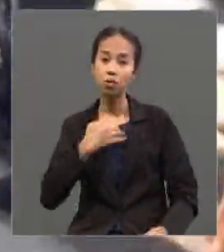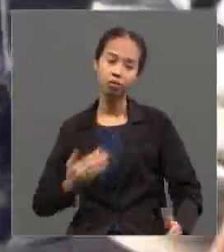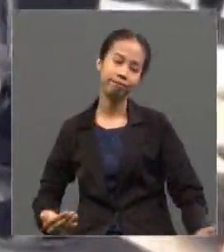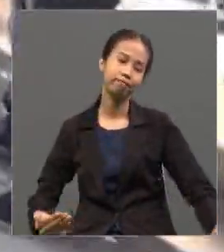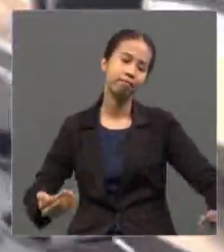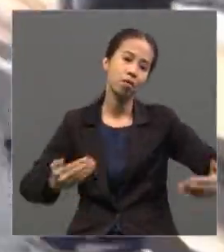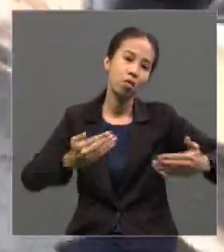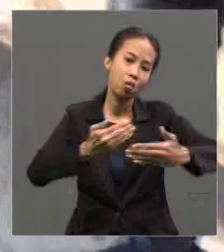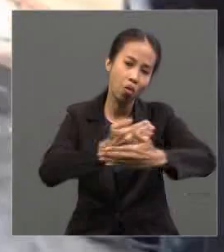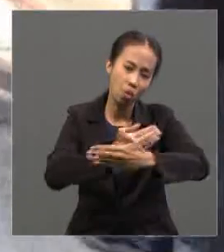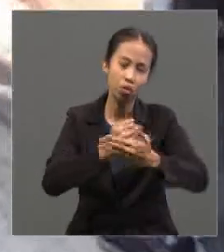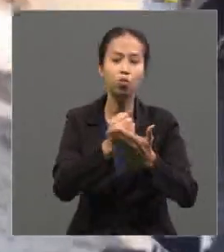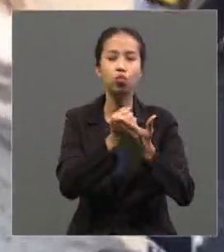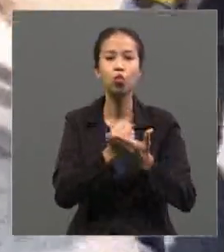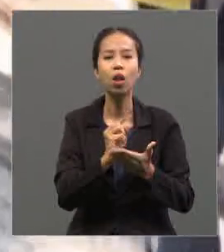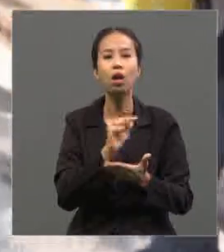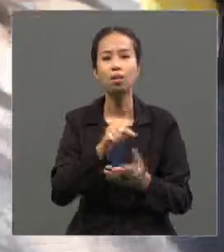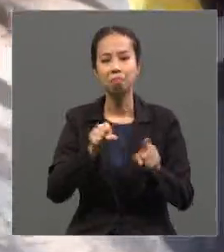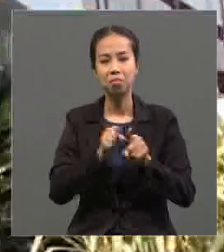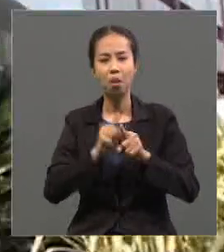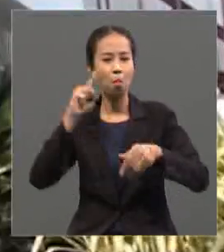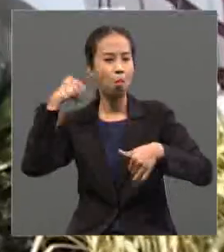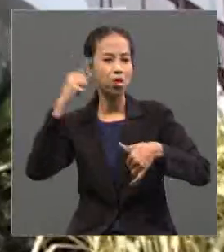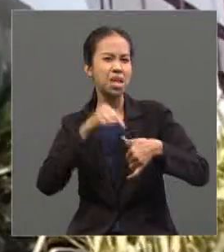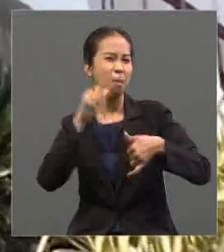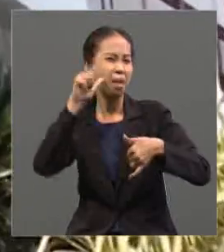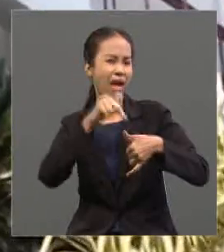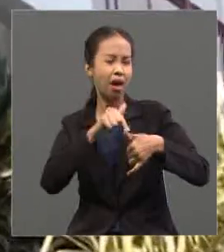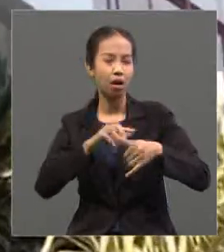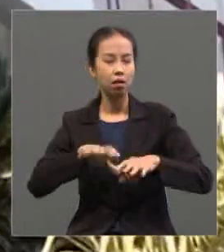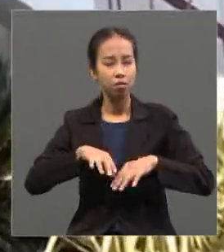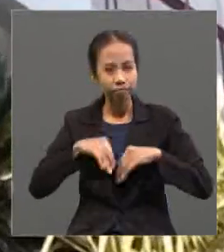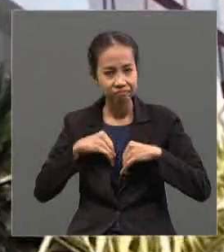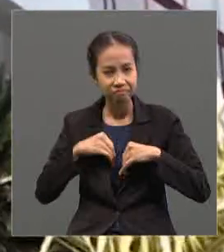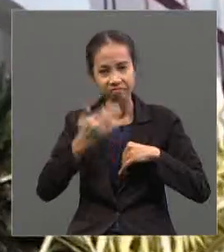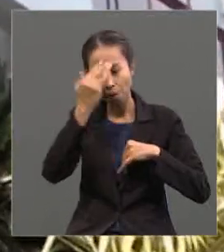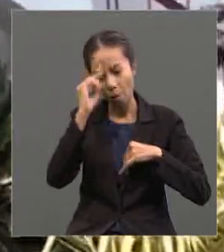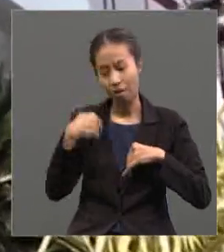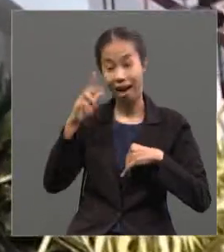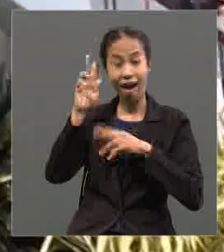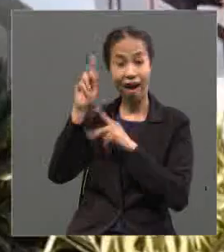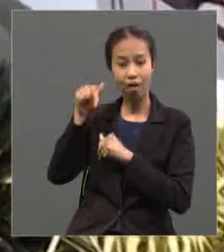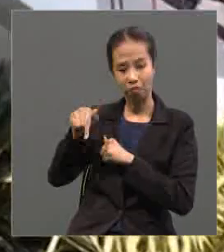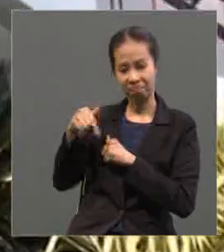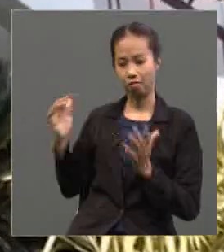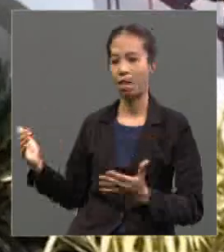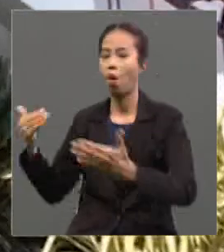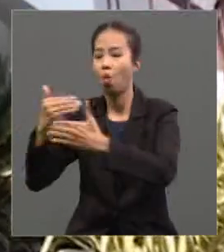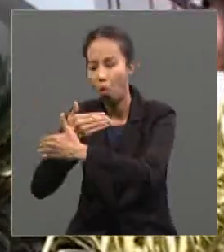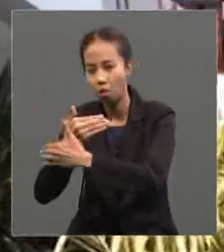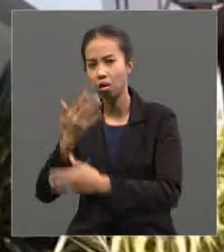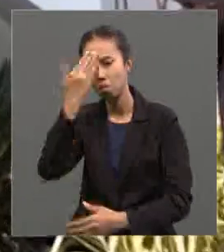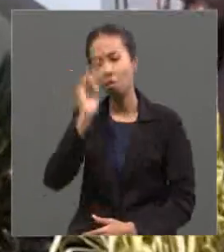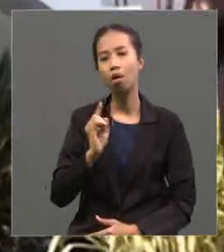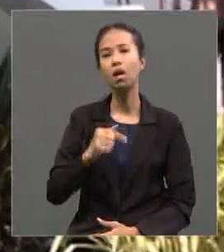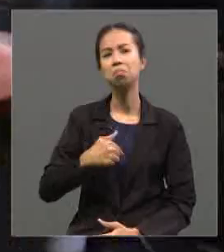างนะมันช่วยให้ความไว้วางใจมันช่วยให้ความอบอุ่นอะไรหลายๆอย่างคือแม่ของเด็กเนี่ยกอดผู้สื่อข่าวด้วย ใช่คือน้องบอกว่าเข